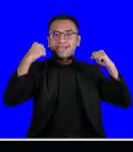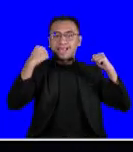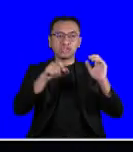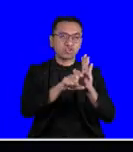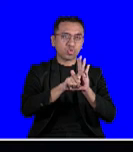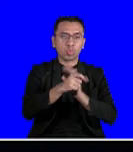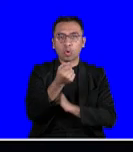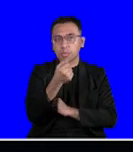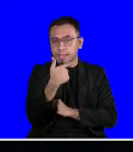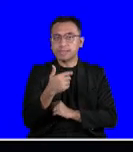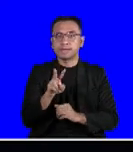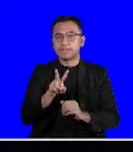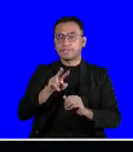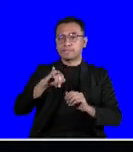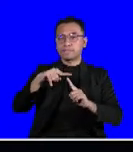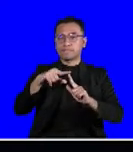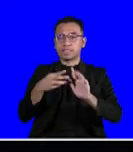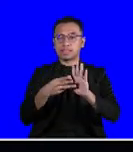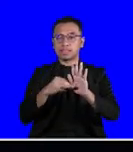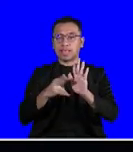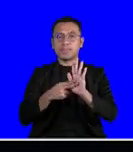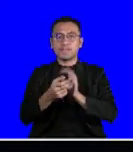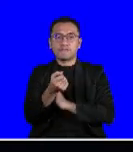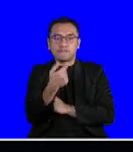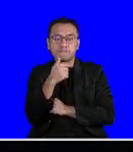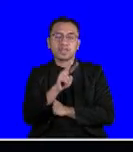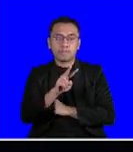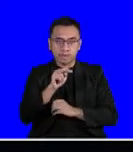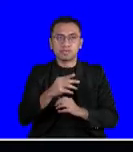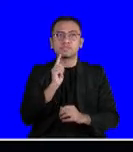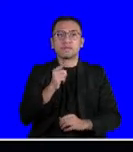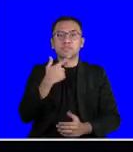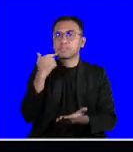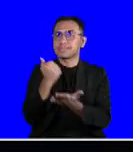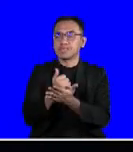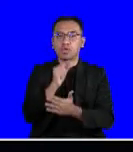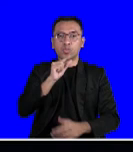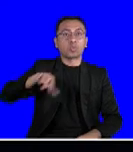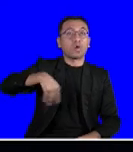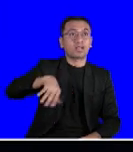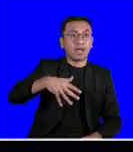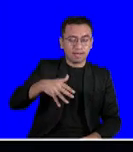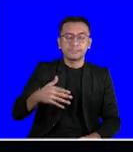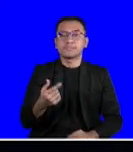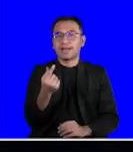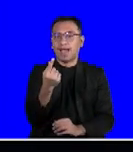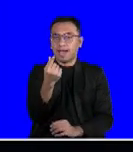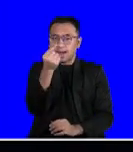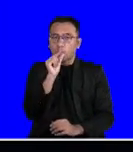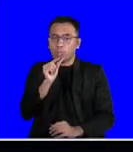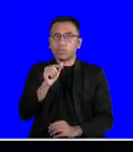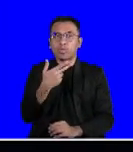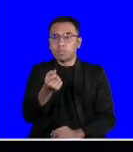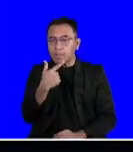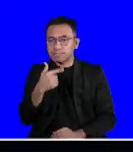ya, vitamin yang memang sangat penting untuk keluarga Anda dalam menjaga kesehatannya, boleh ditambah. Nah, namun